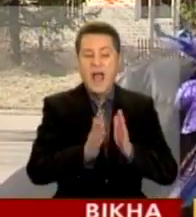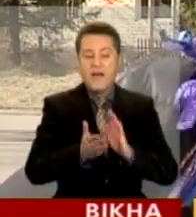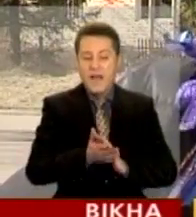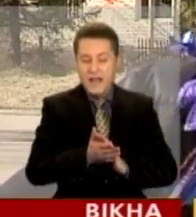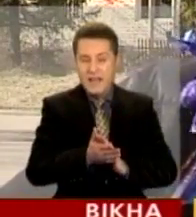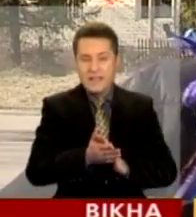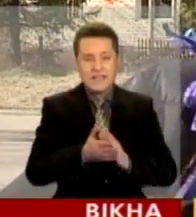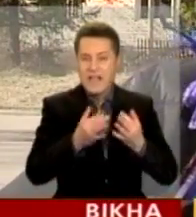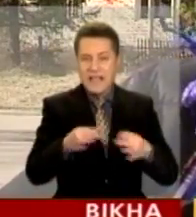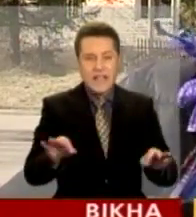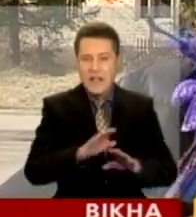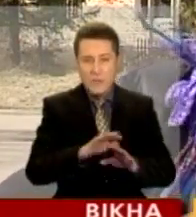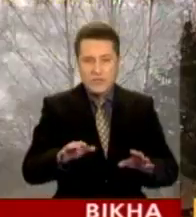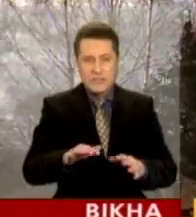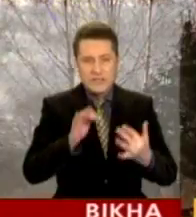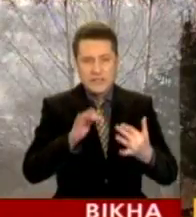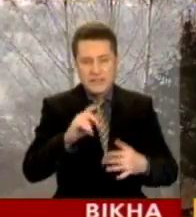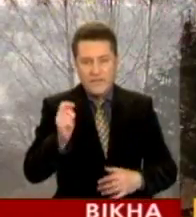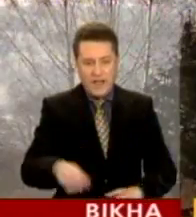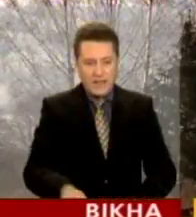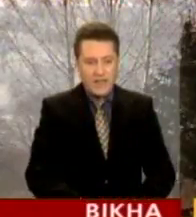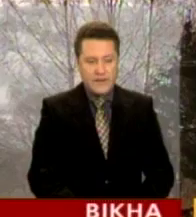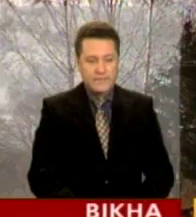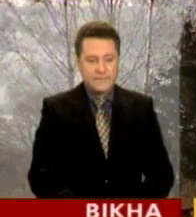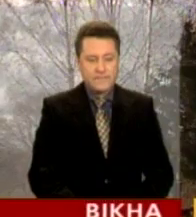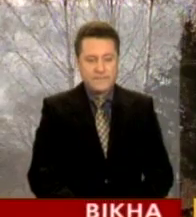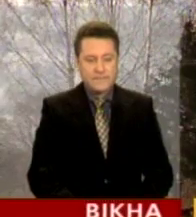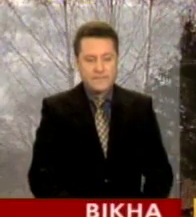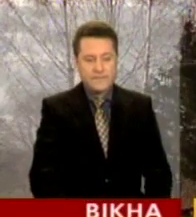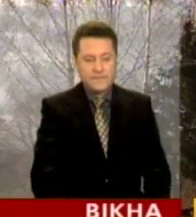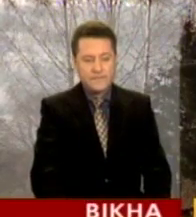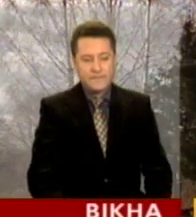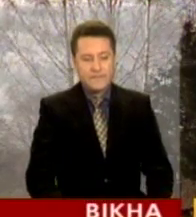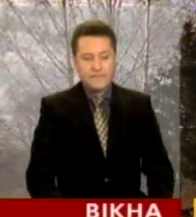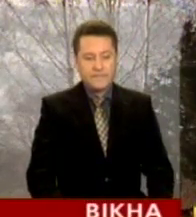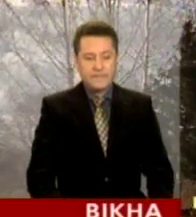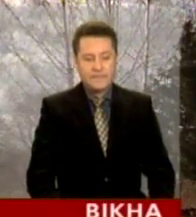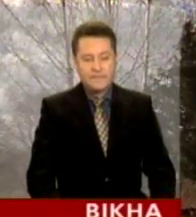Договоритись, не допустіть, страсті теї. Ігор Левинок та Микола Авдієнко. Програма «Вікна» СТБ.